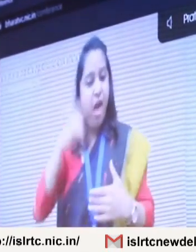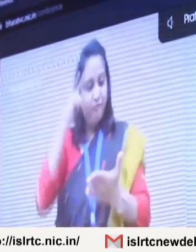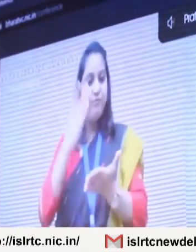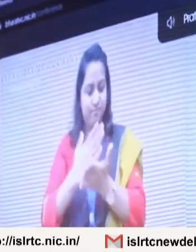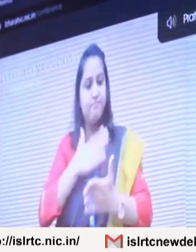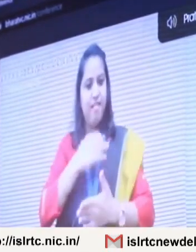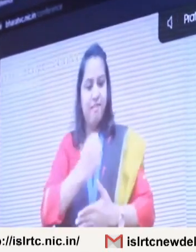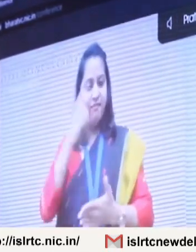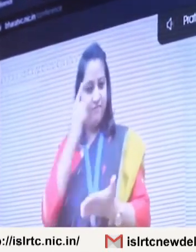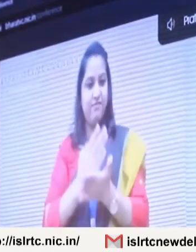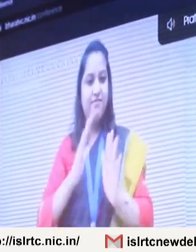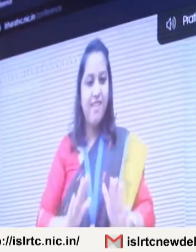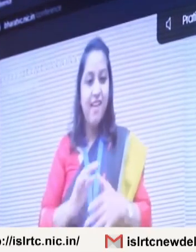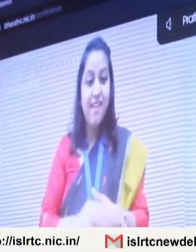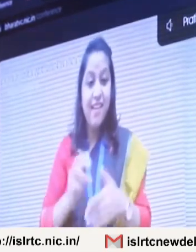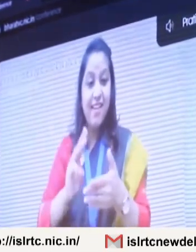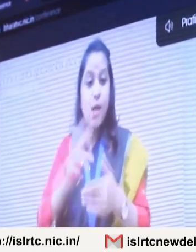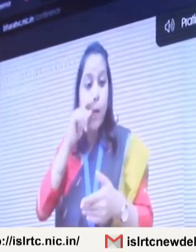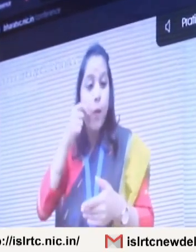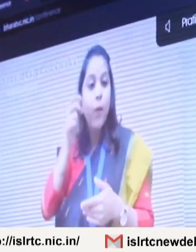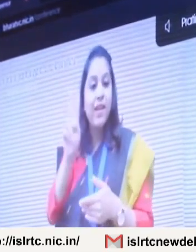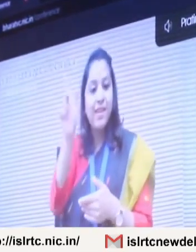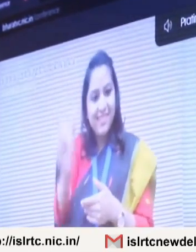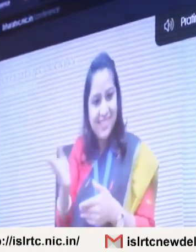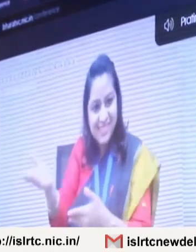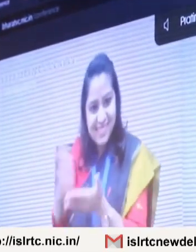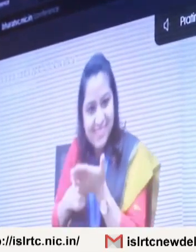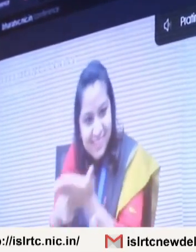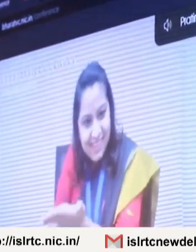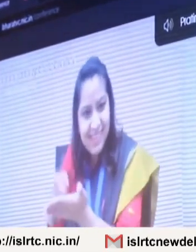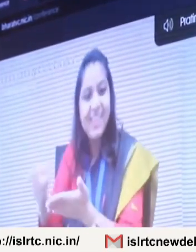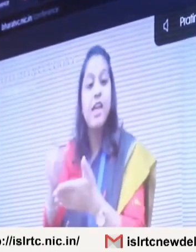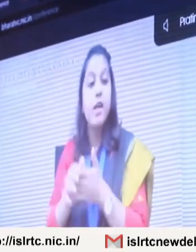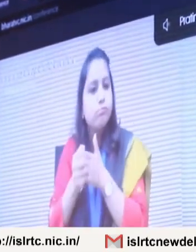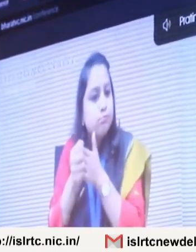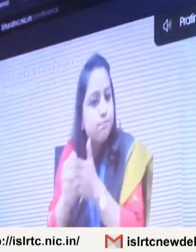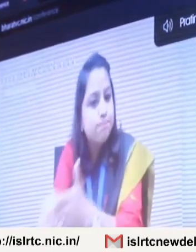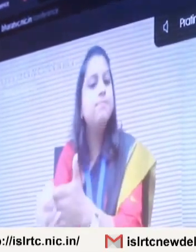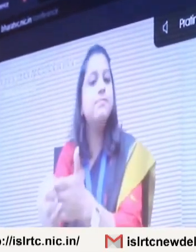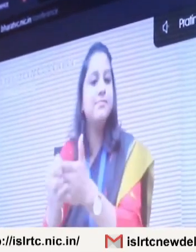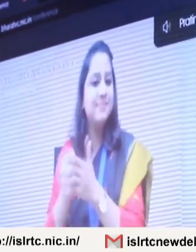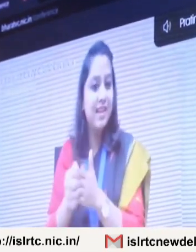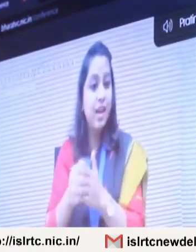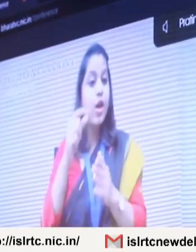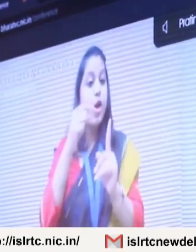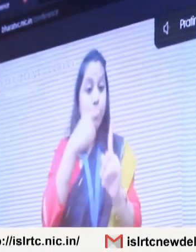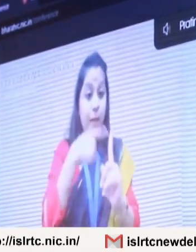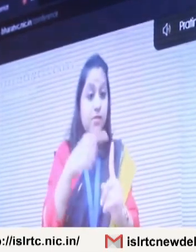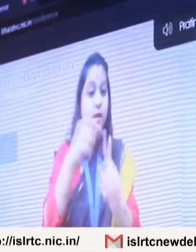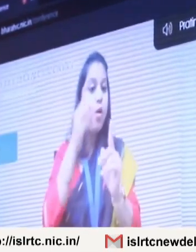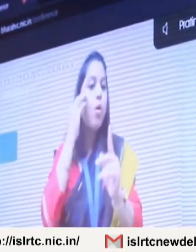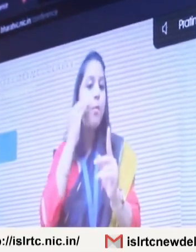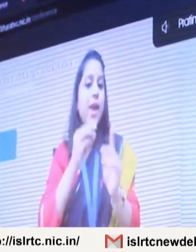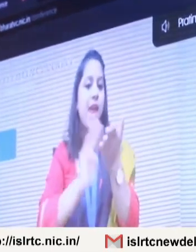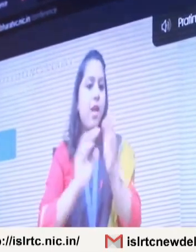जो हमारे माननीय मंत्री डॉक्टर वीरेंद्र कुमार जी की मार्गदर्शन में और मोदी जी का जो सपना है,